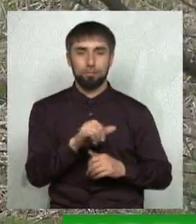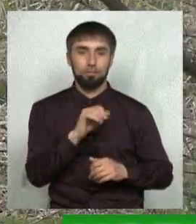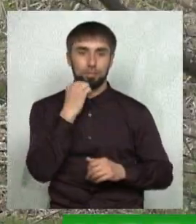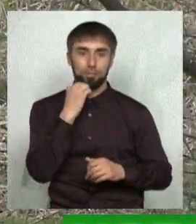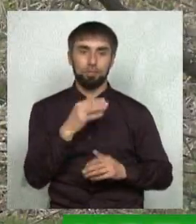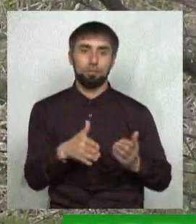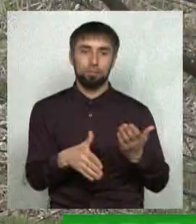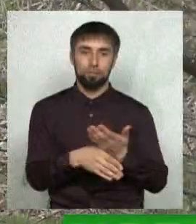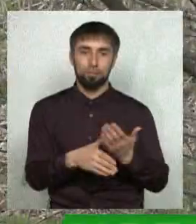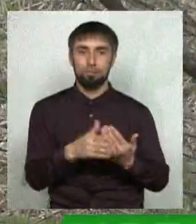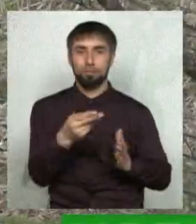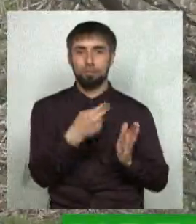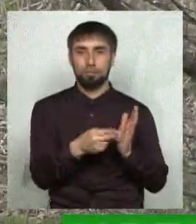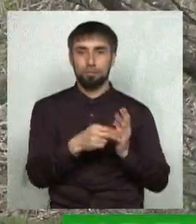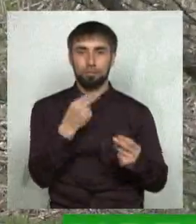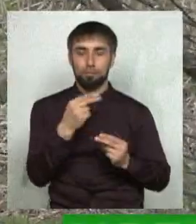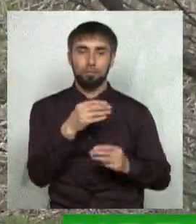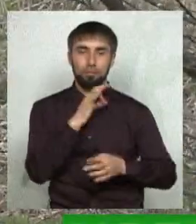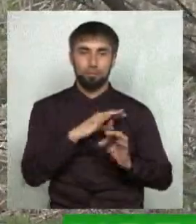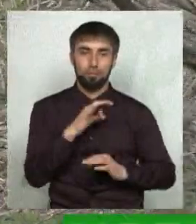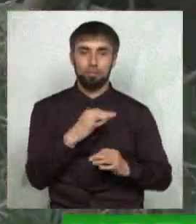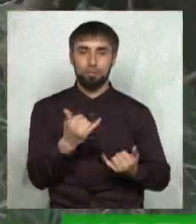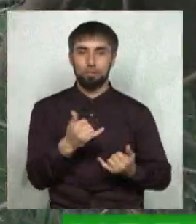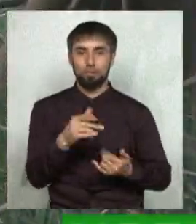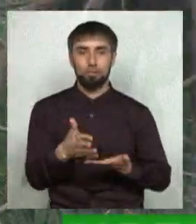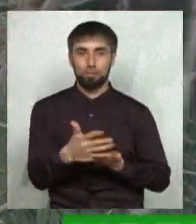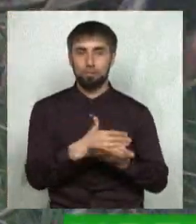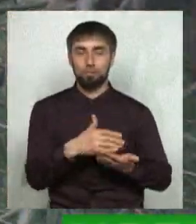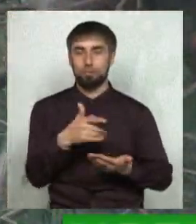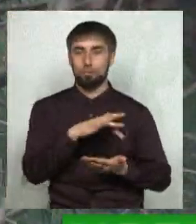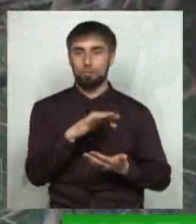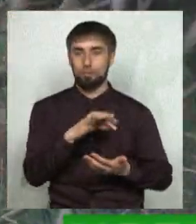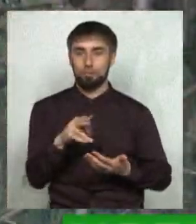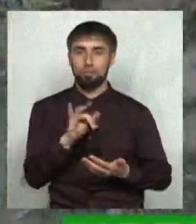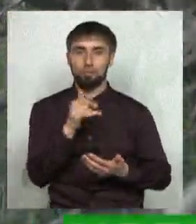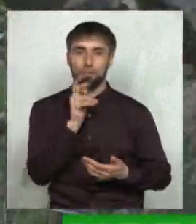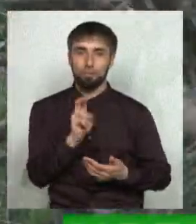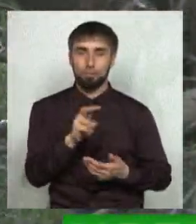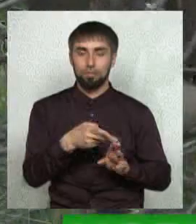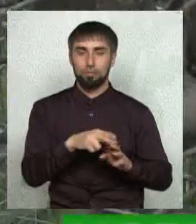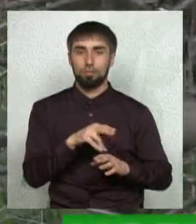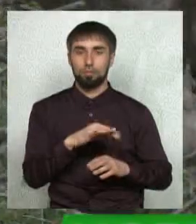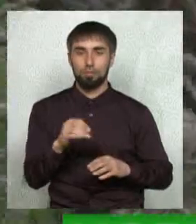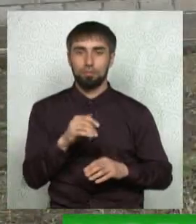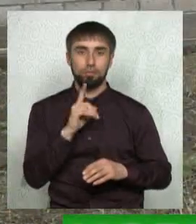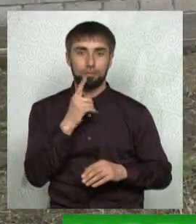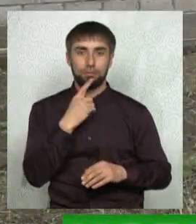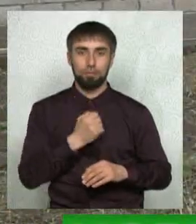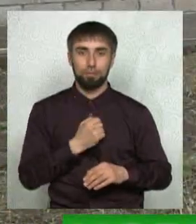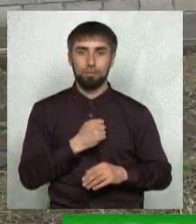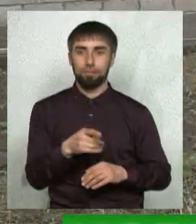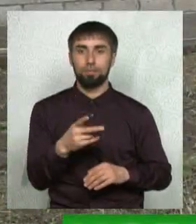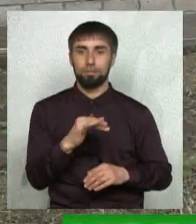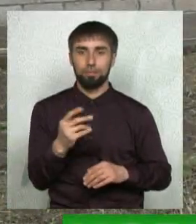бабушку. Помогают ей с покупкой продуктов, лекарств. Теперь и с уборкой в огороде, которую затеяли участники движения «Юнармия». Это уже